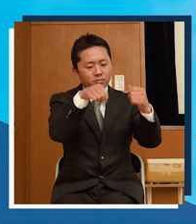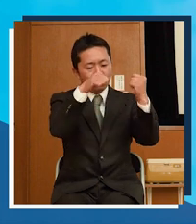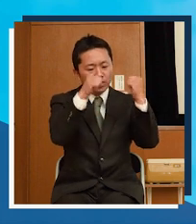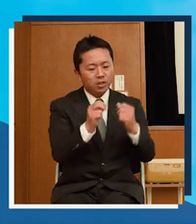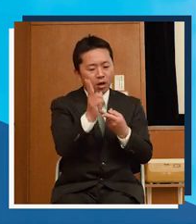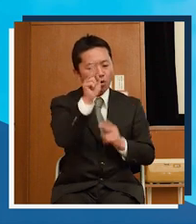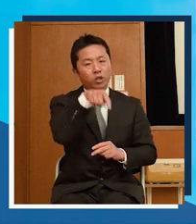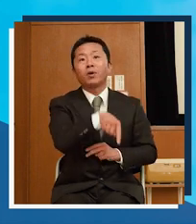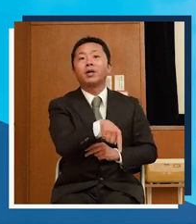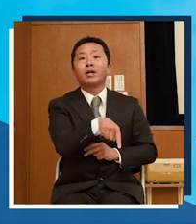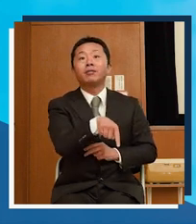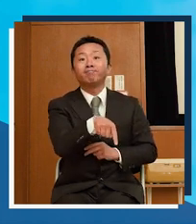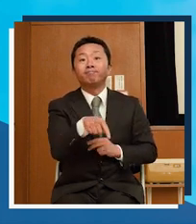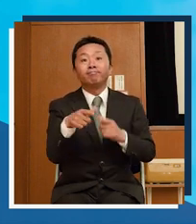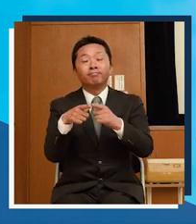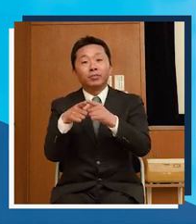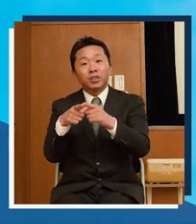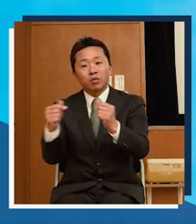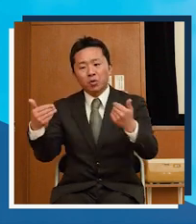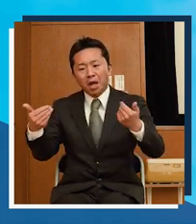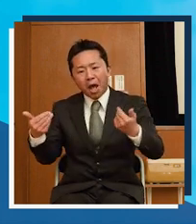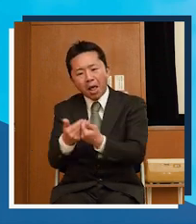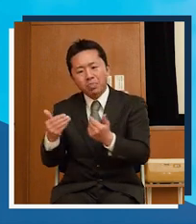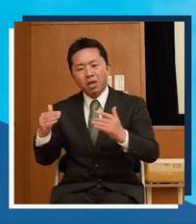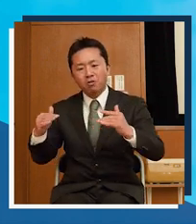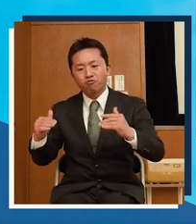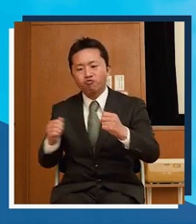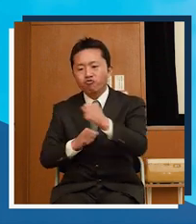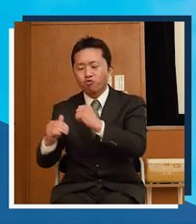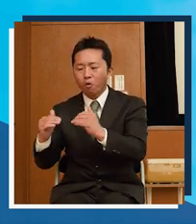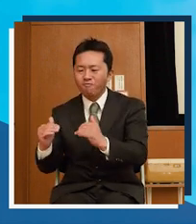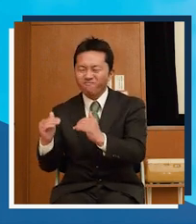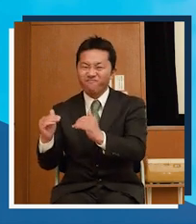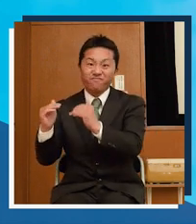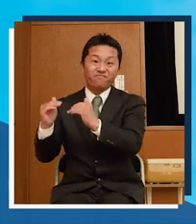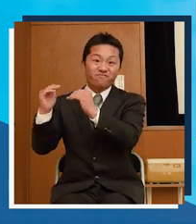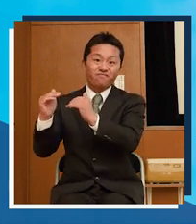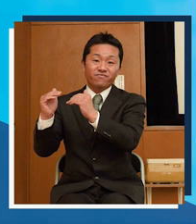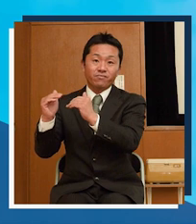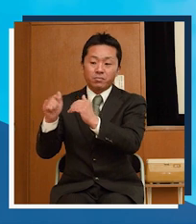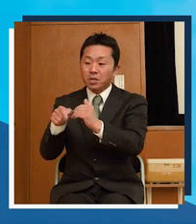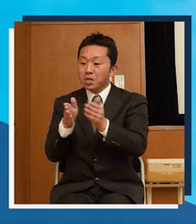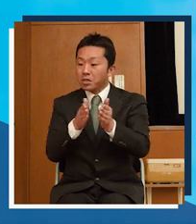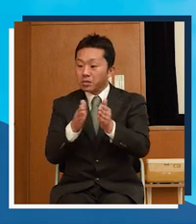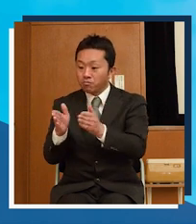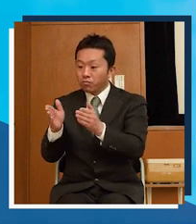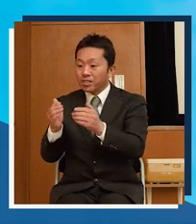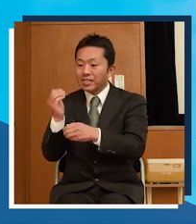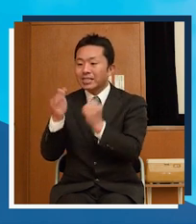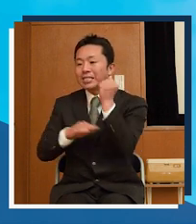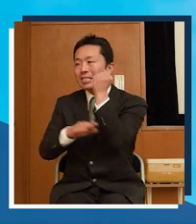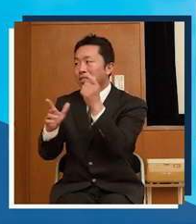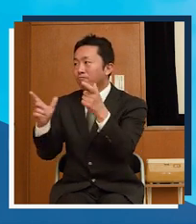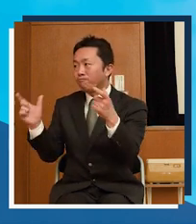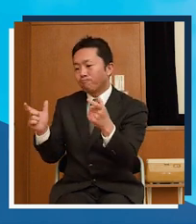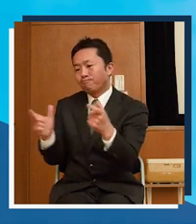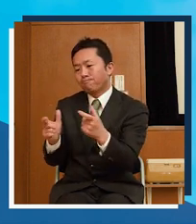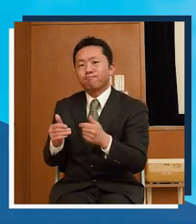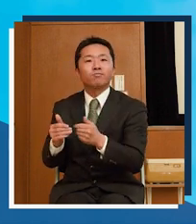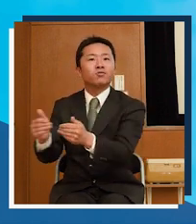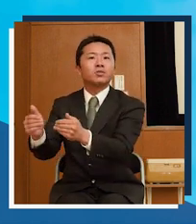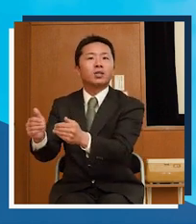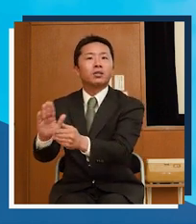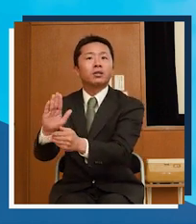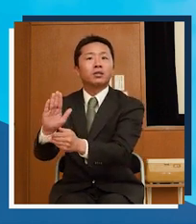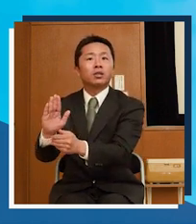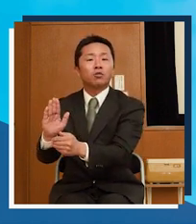え反対運動が高まることによってえ基地の整理縮小が進みましたが日本本土から出ていった米軍は